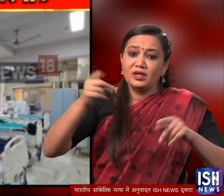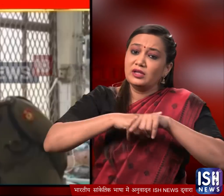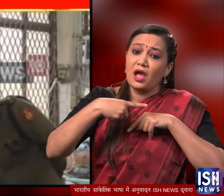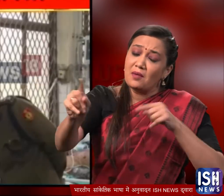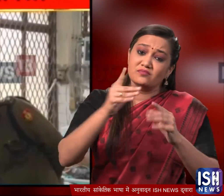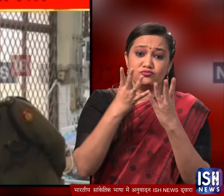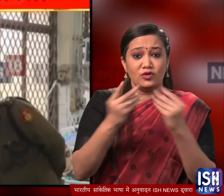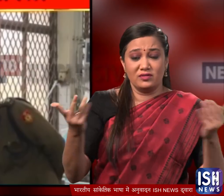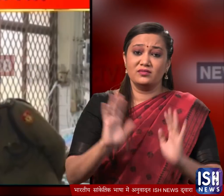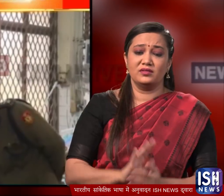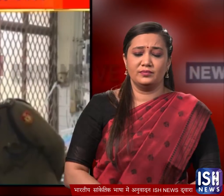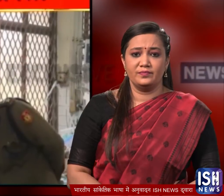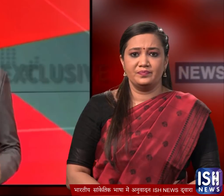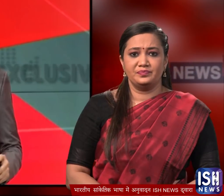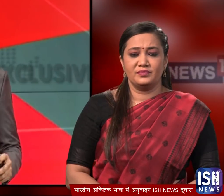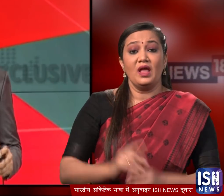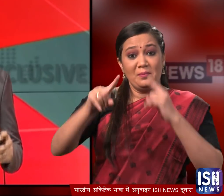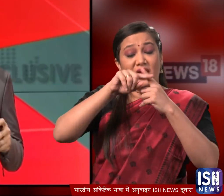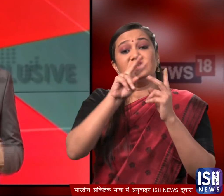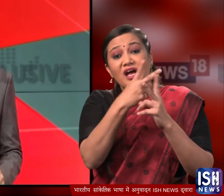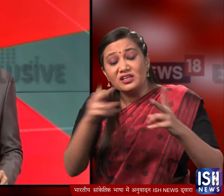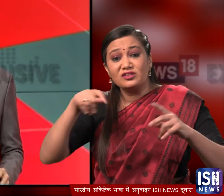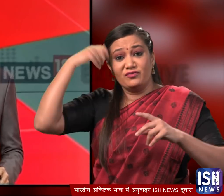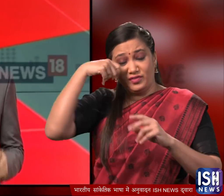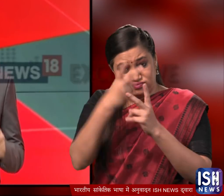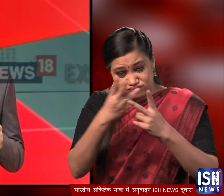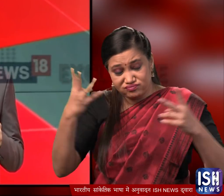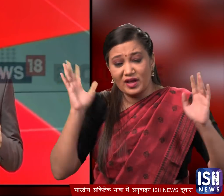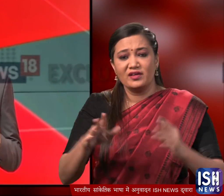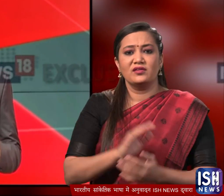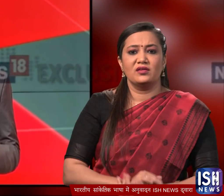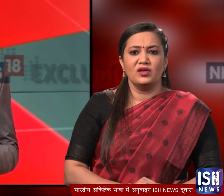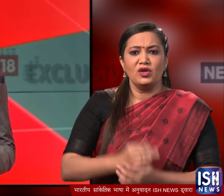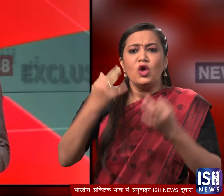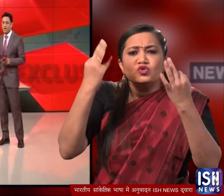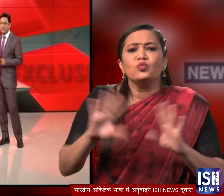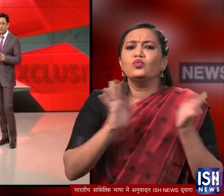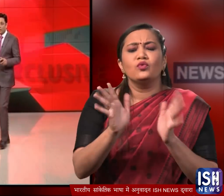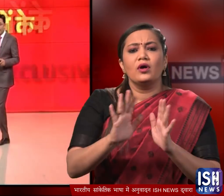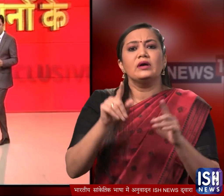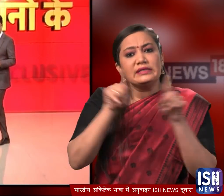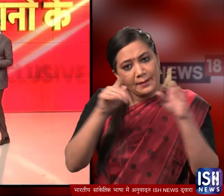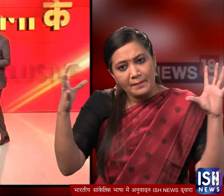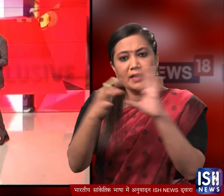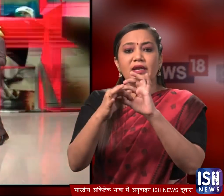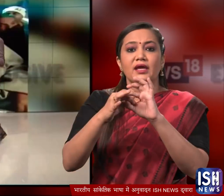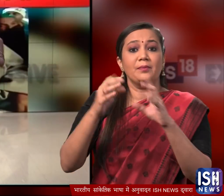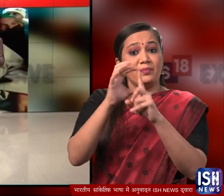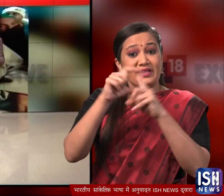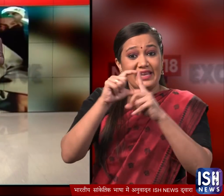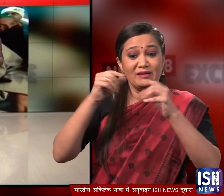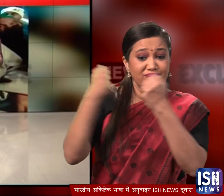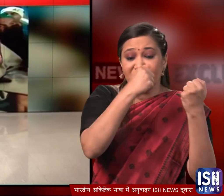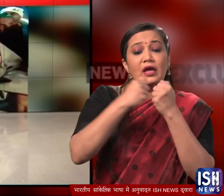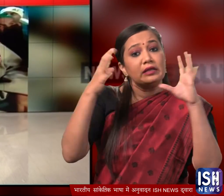को भरने में लंबा वक्त लगने वाला है। इसके अलावा कुछ ऐसे वीडियो भी तेजी से वायरल होने लगे जो ताजा तो नहीं है, लेकिन इनका ताल्लुक